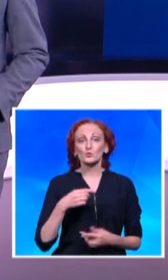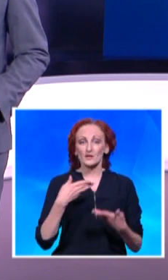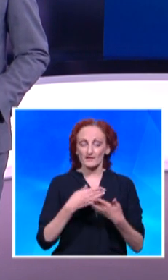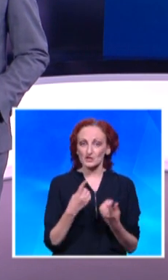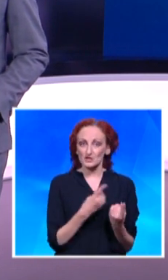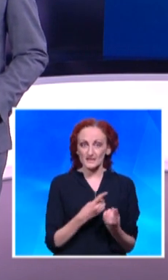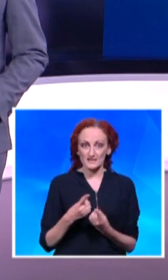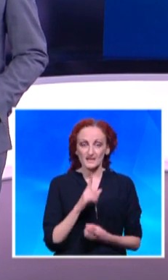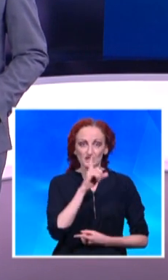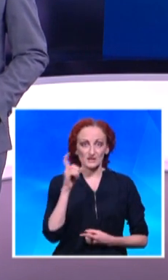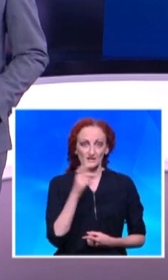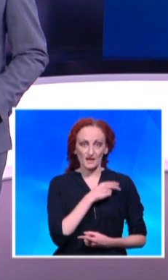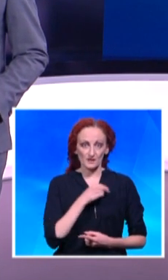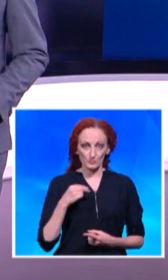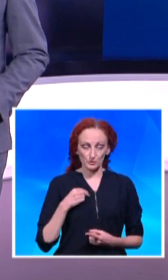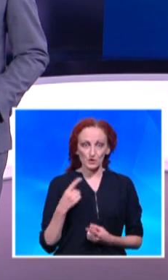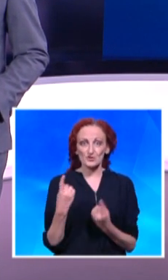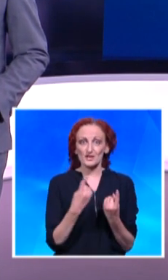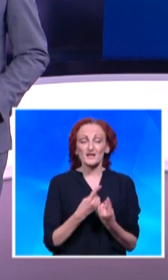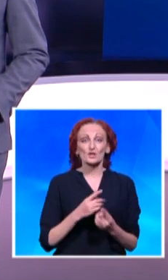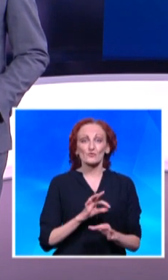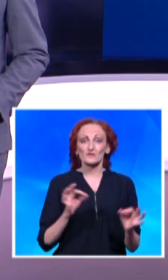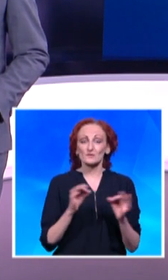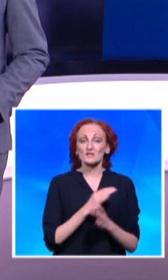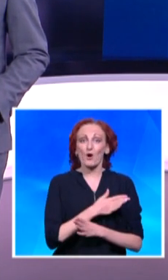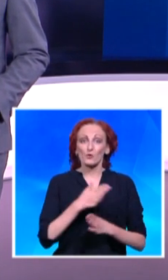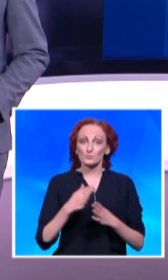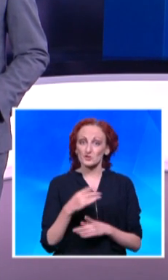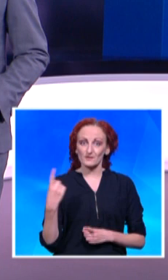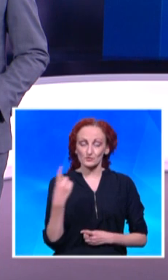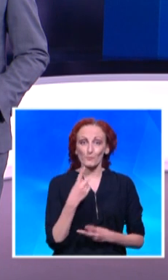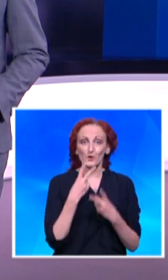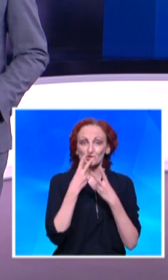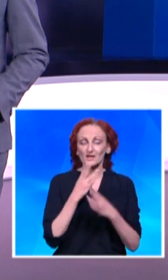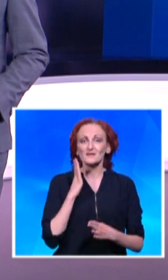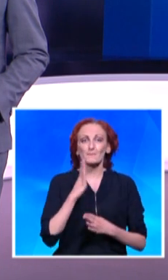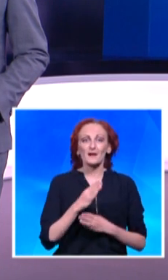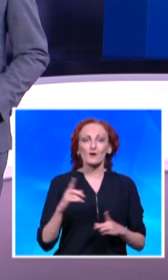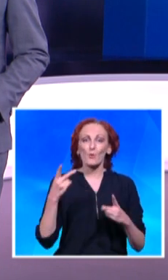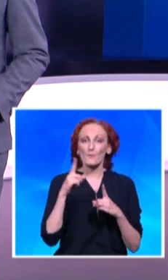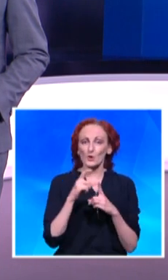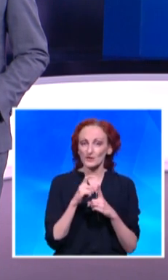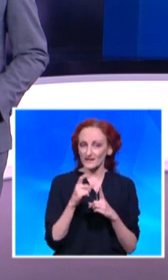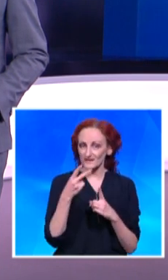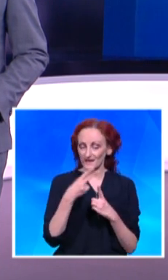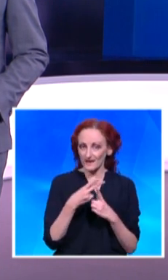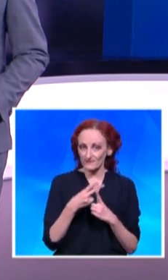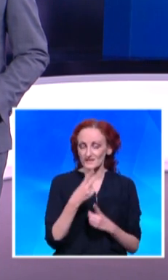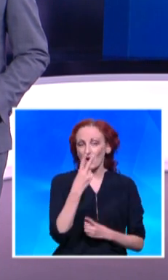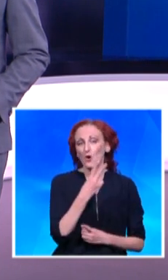Италия и Полша. Сблъсъкът между финалистите от последното световно първенство може да гледате пряко по Ринг от 22 часа и онлайн